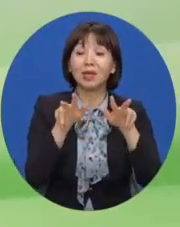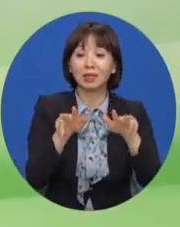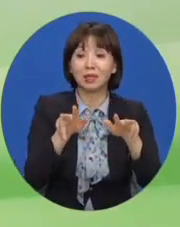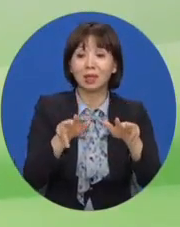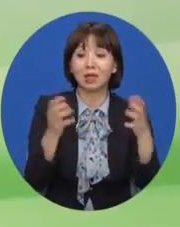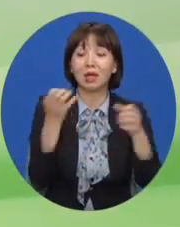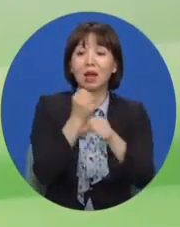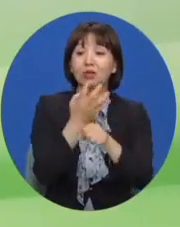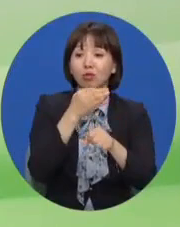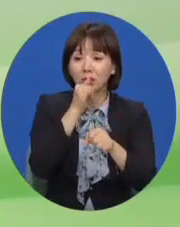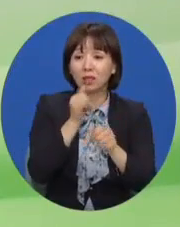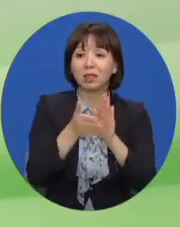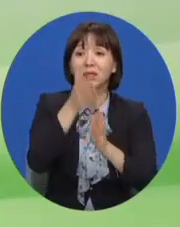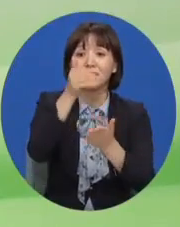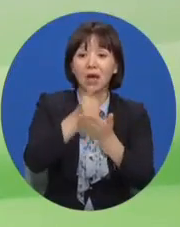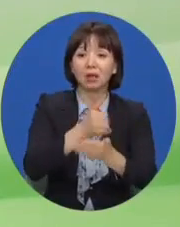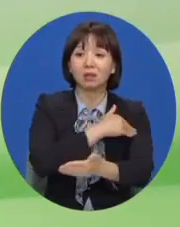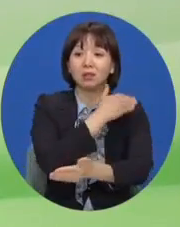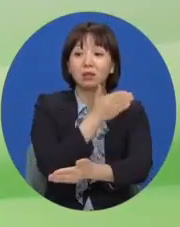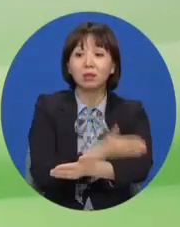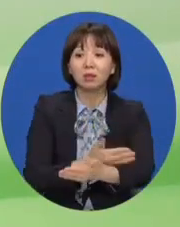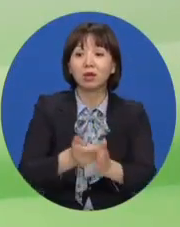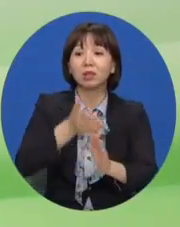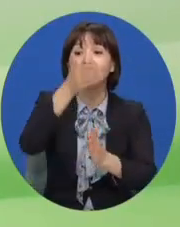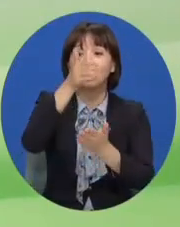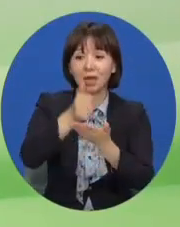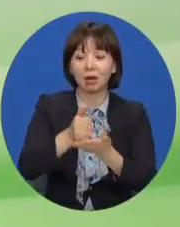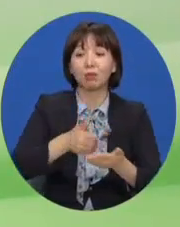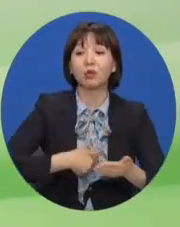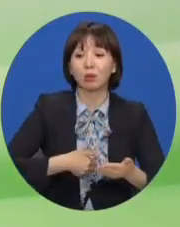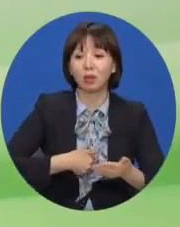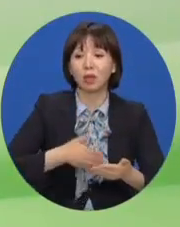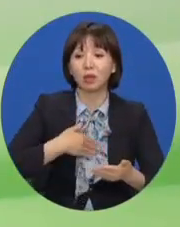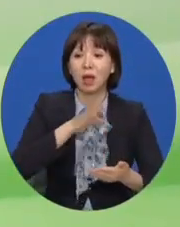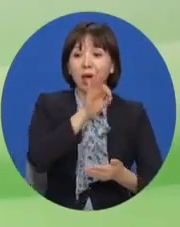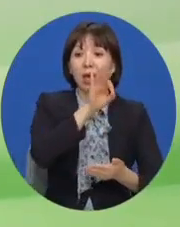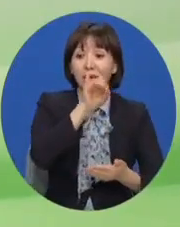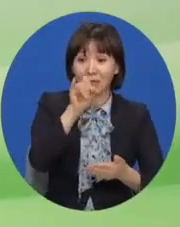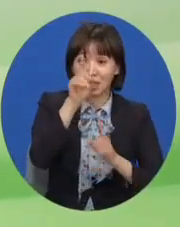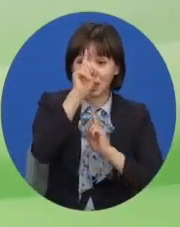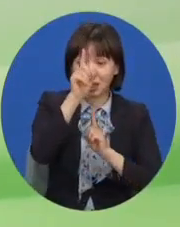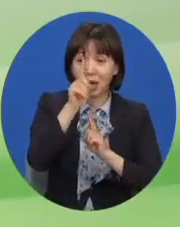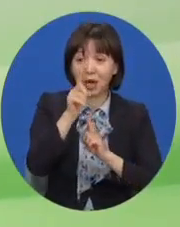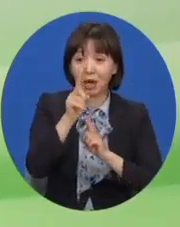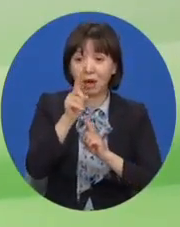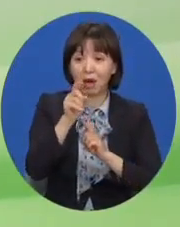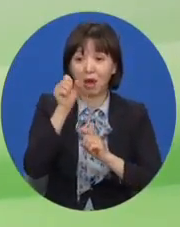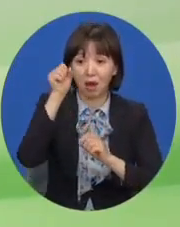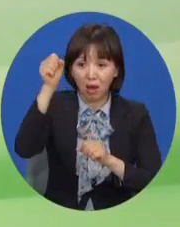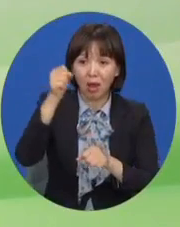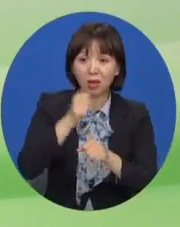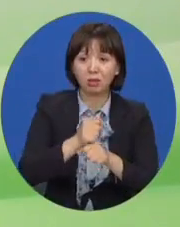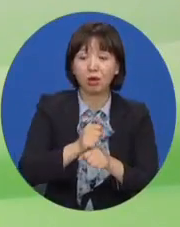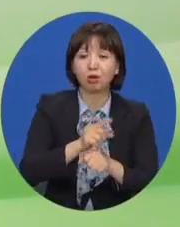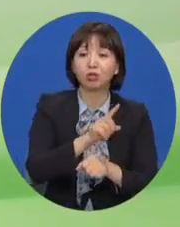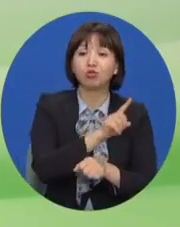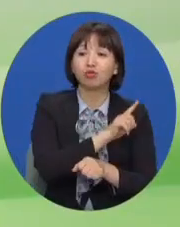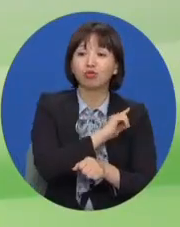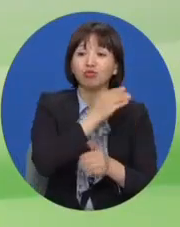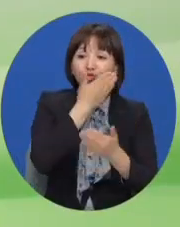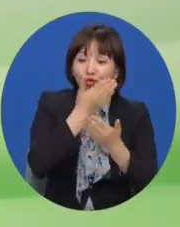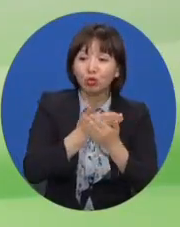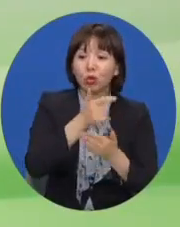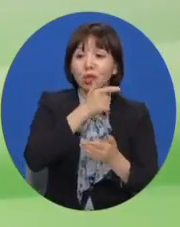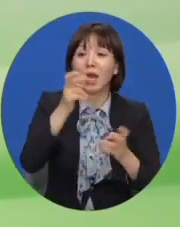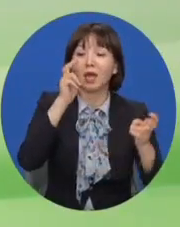일할 수 있는 시장, 능력 있는 시장이 필요한 시대가 되었습니다. 저 이근규가 나서서 제일 중요한 첫 번째 사업으로 대기업을